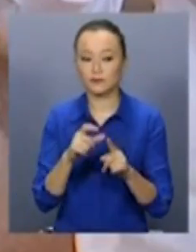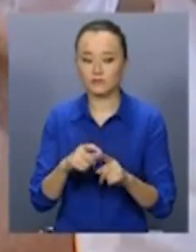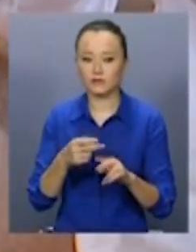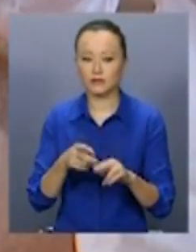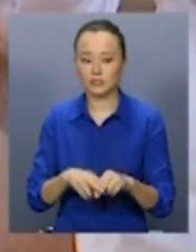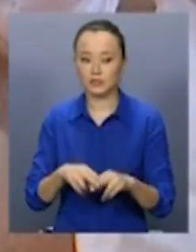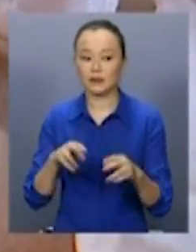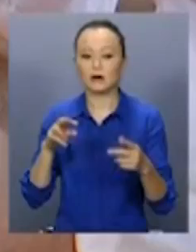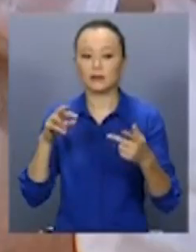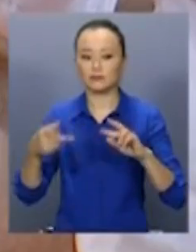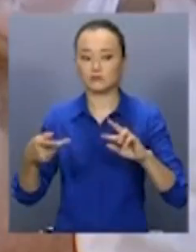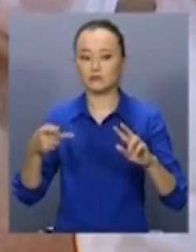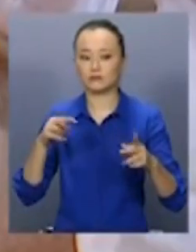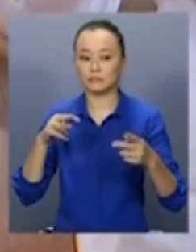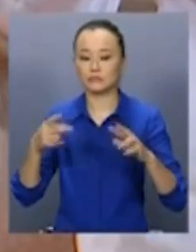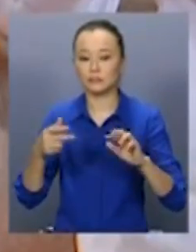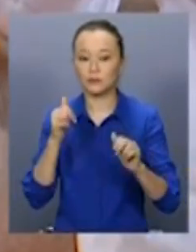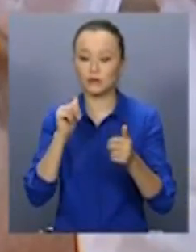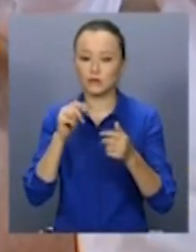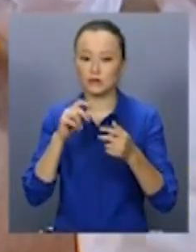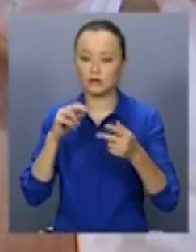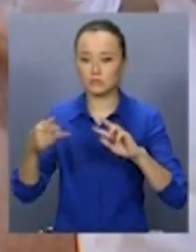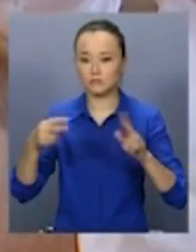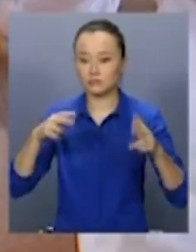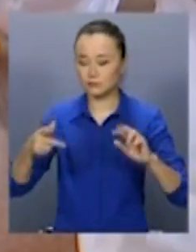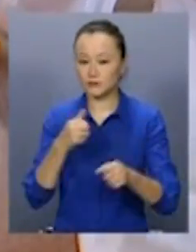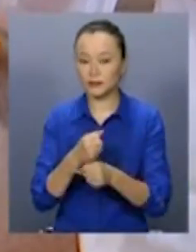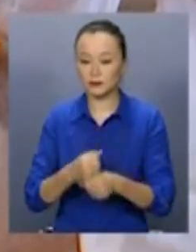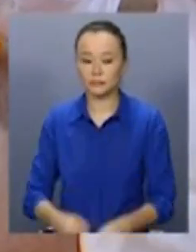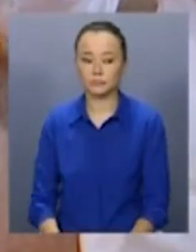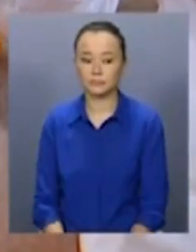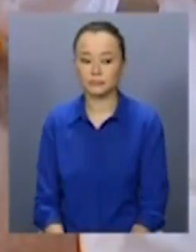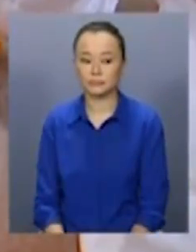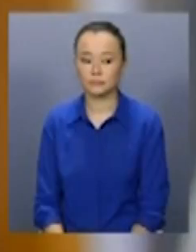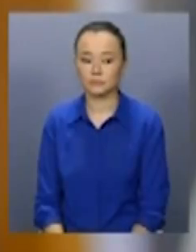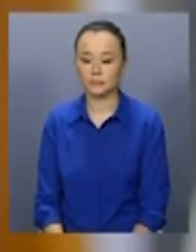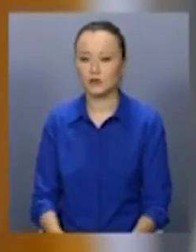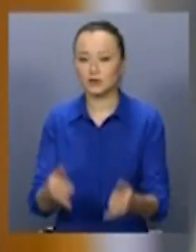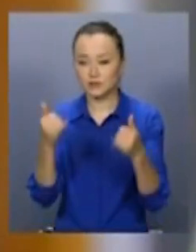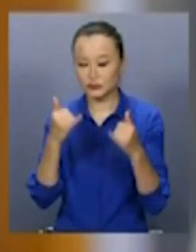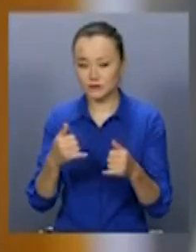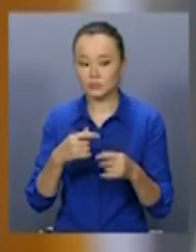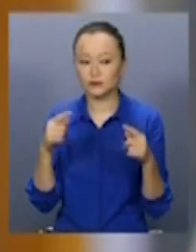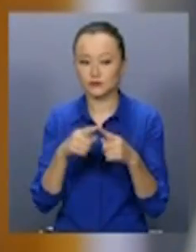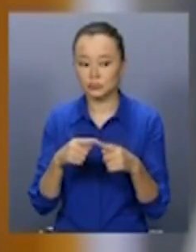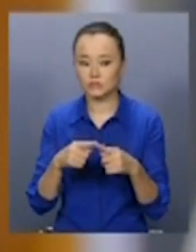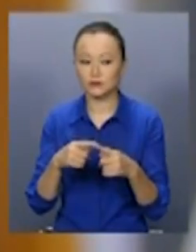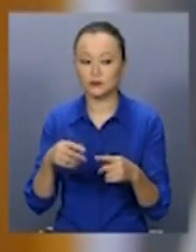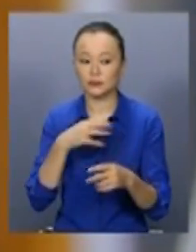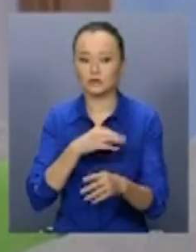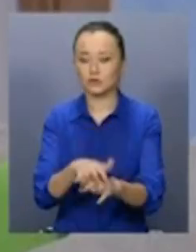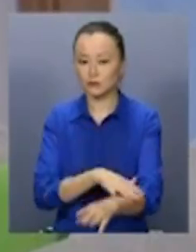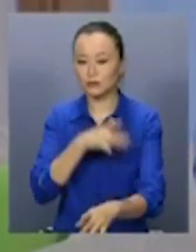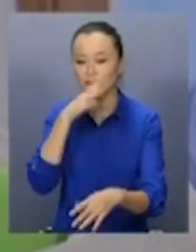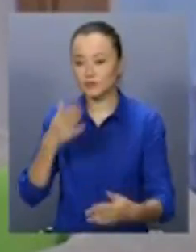осыны кезекпен кезек жасаймыз. Былай? Иә, кезекпен кезек. Міне, қымбатты көрермен, дәл қазір біз ұзақ өмір